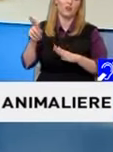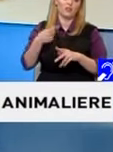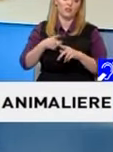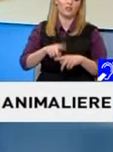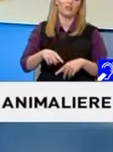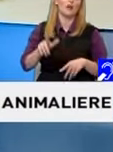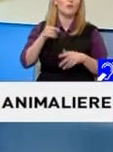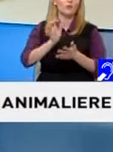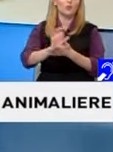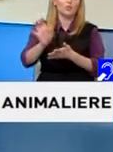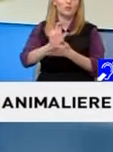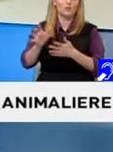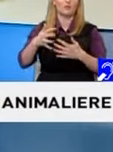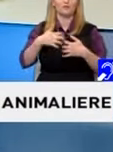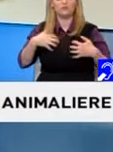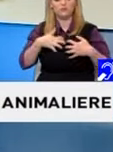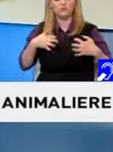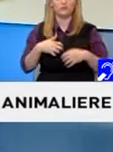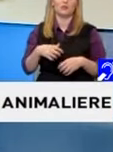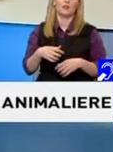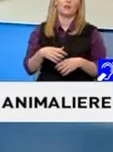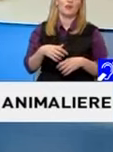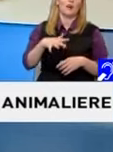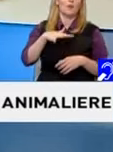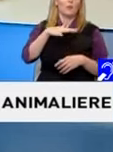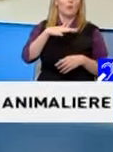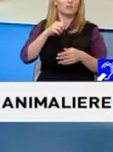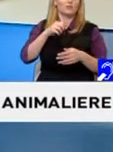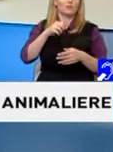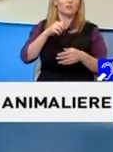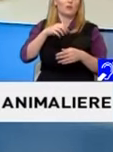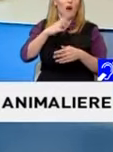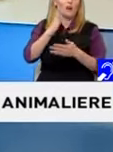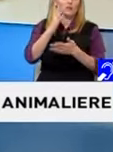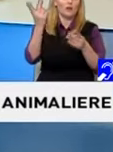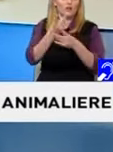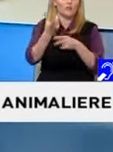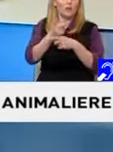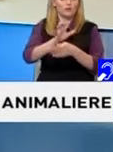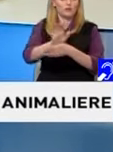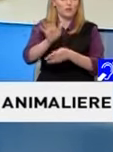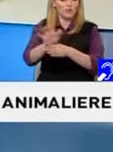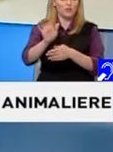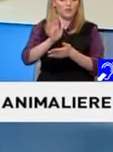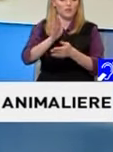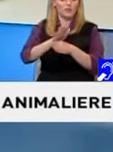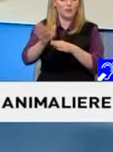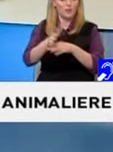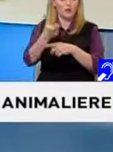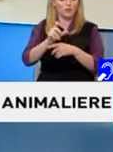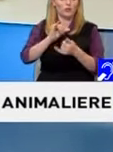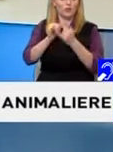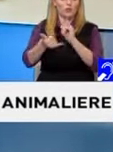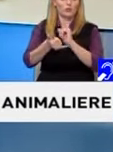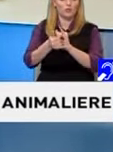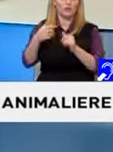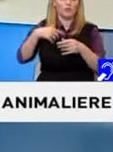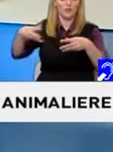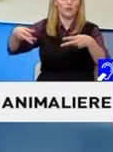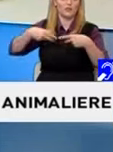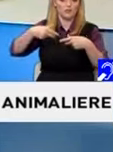pentru că exportul produselor de origine animalieră impune mult mai multe condiții de securitate a alimentelor, dar și o infrastructură pe